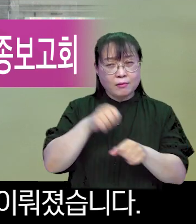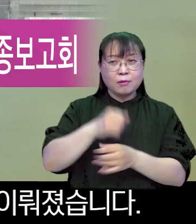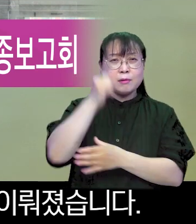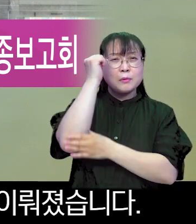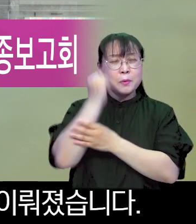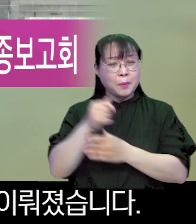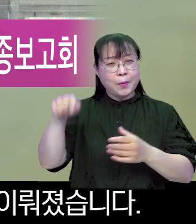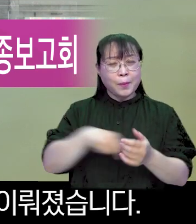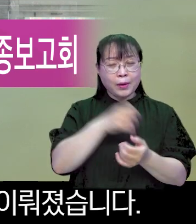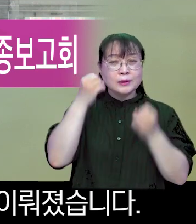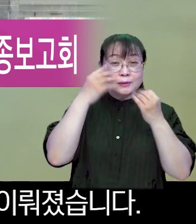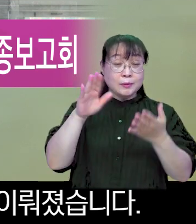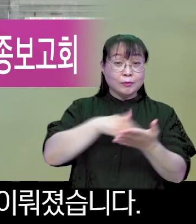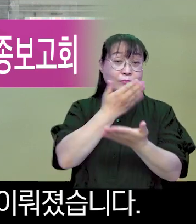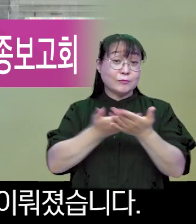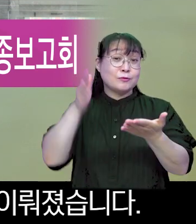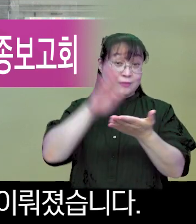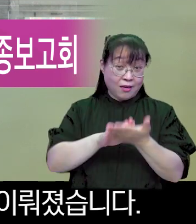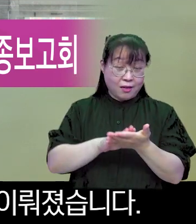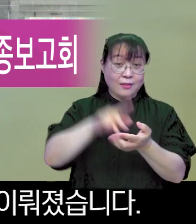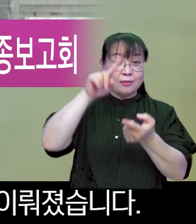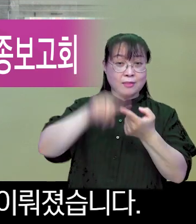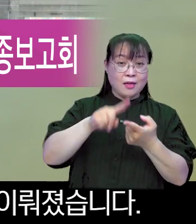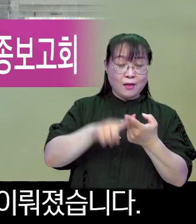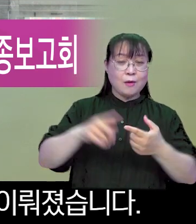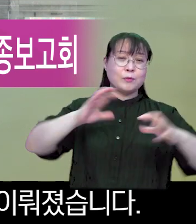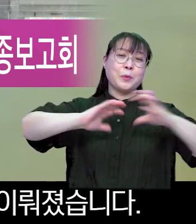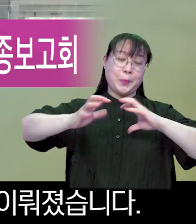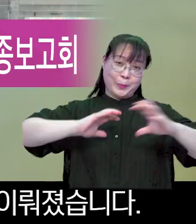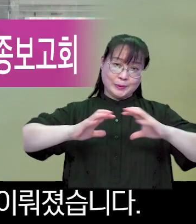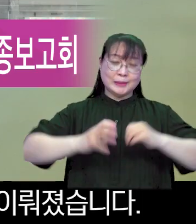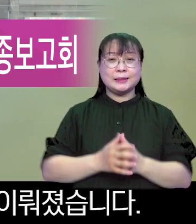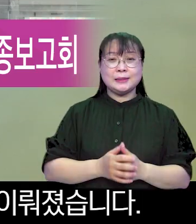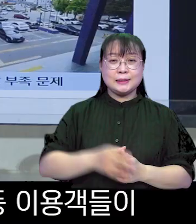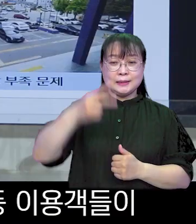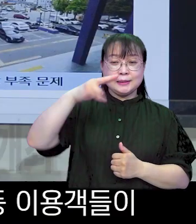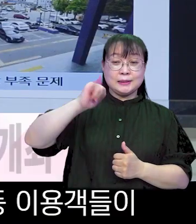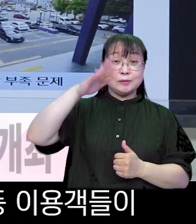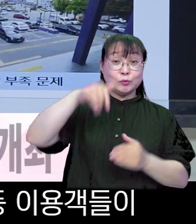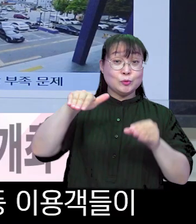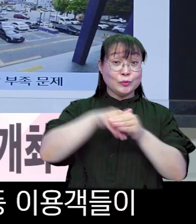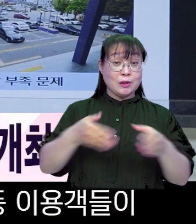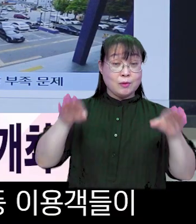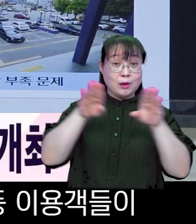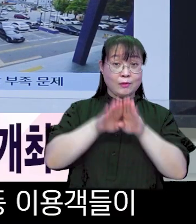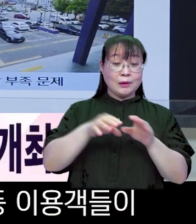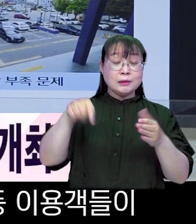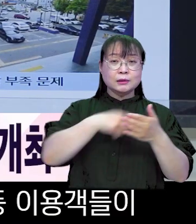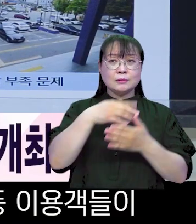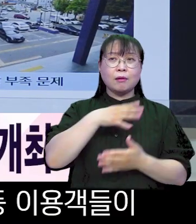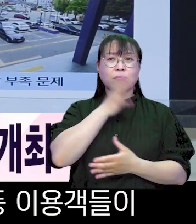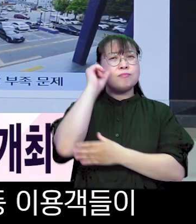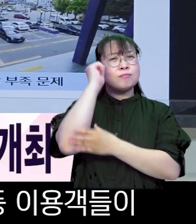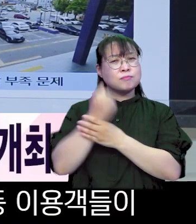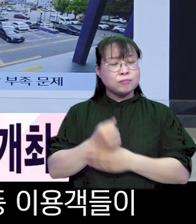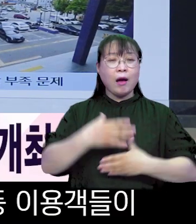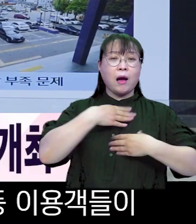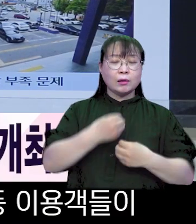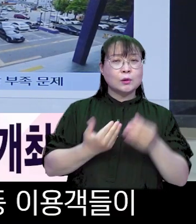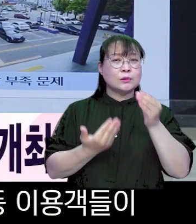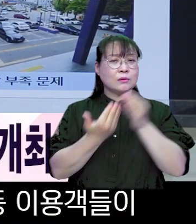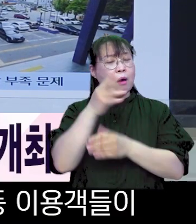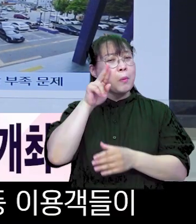함께하며 노후화된 신부문화회관 시설 개선에 대한 논의가 이뤄졌습니다. 신부문화회관은 시설 노후화로